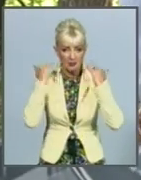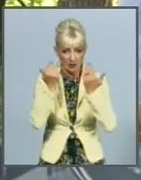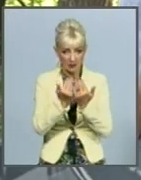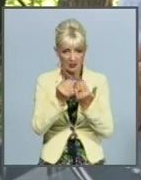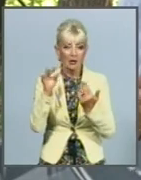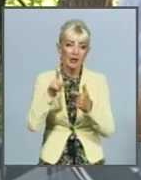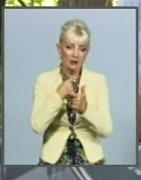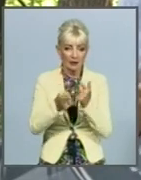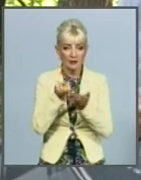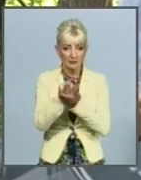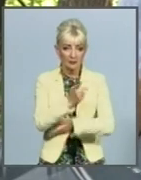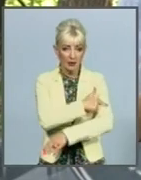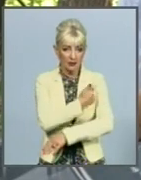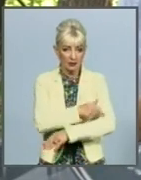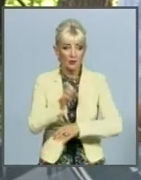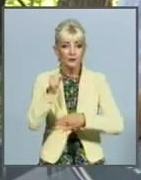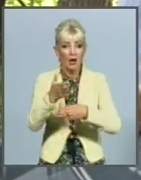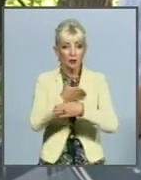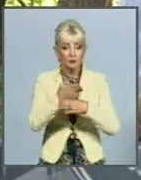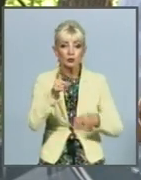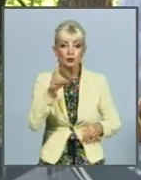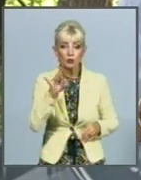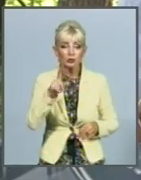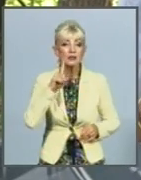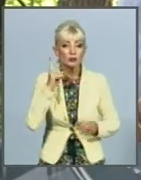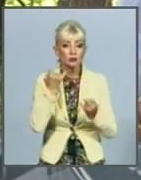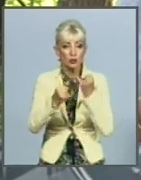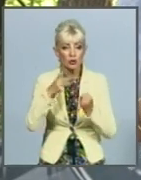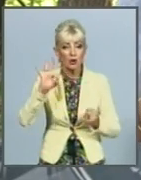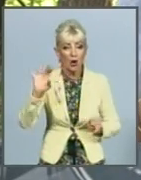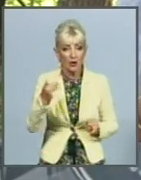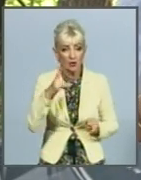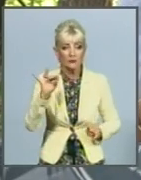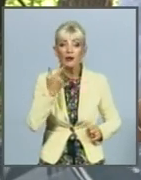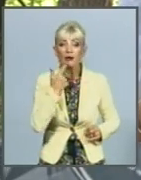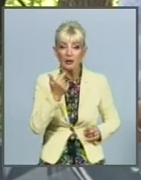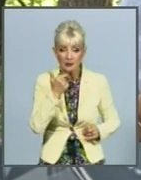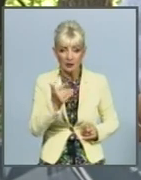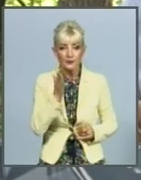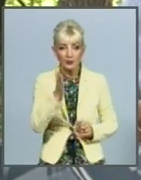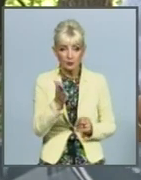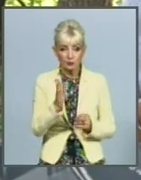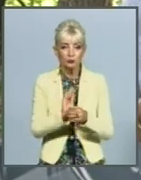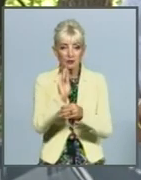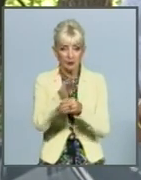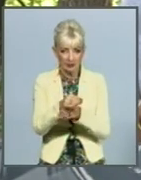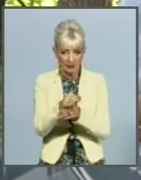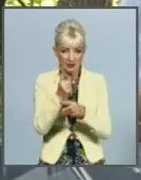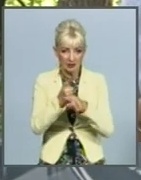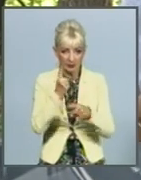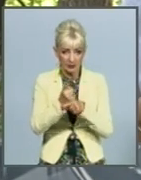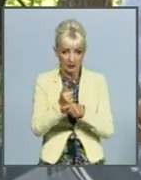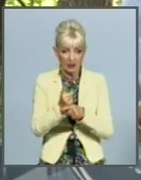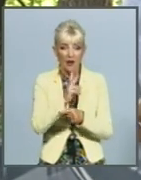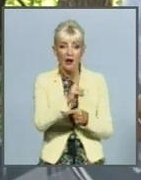обсервації. А от згідно розподілу на зони – зелену, жовту, помаранчеву і червоне – діятимуть додаткові обмеження,